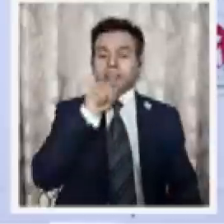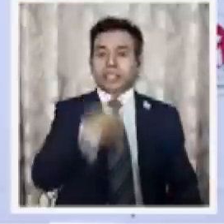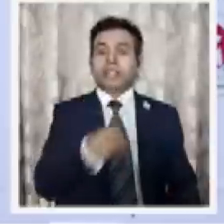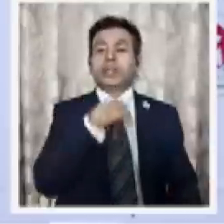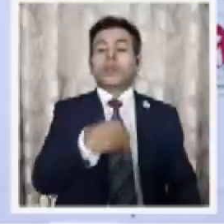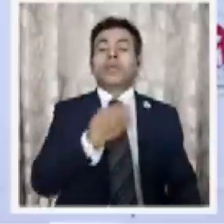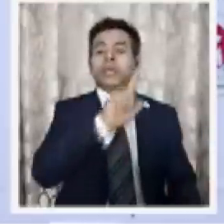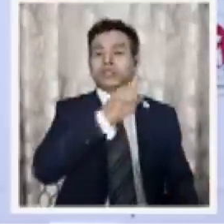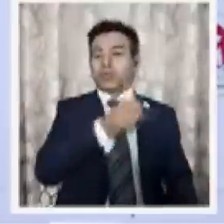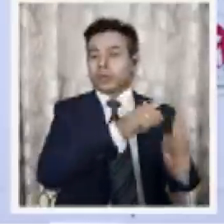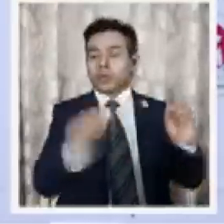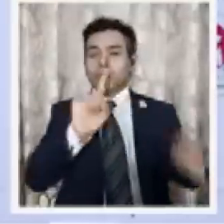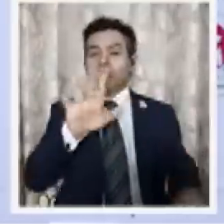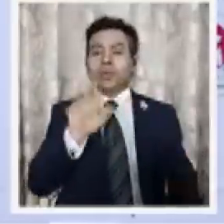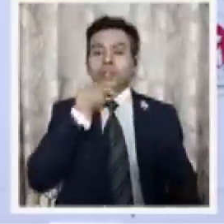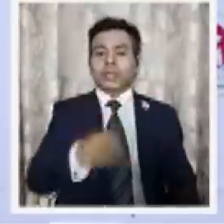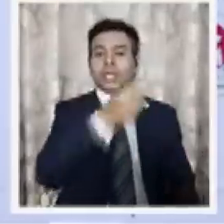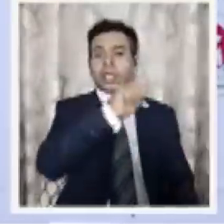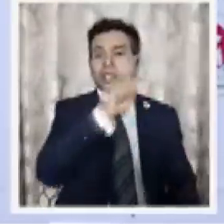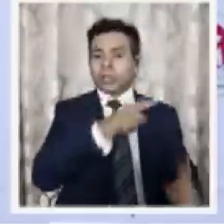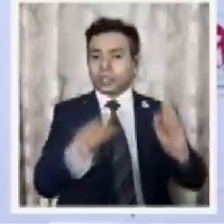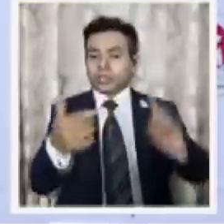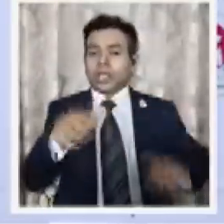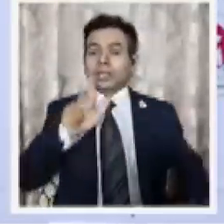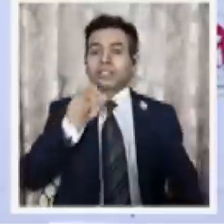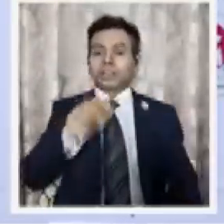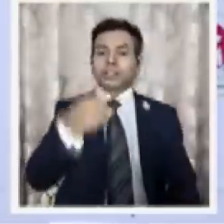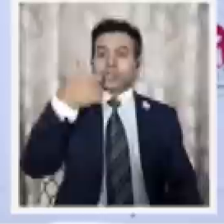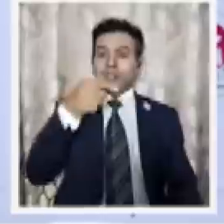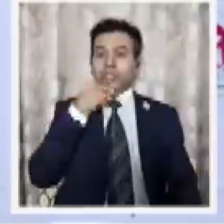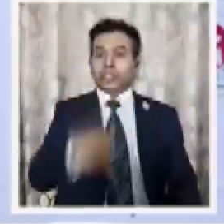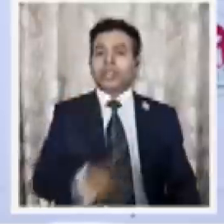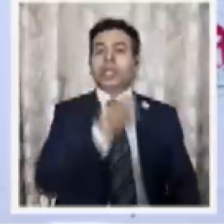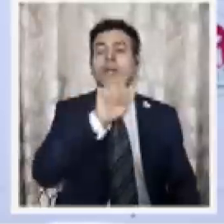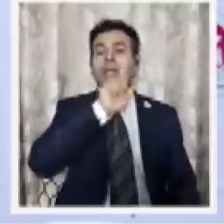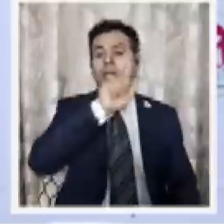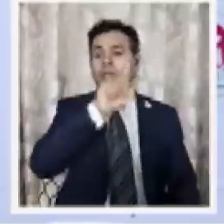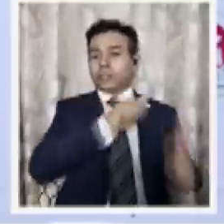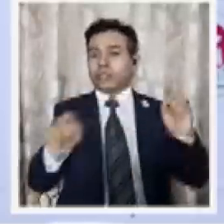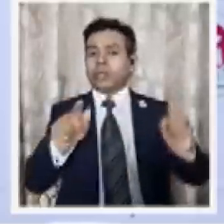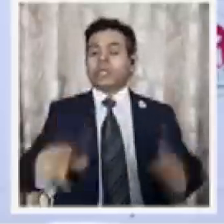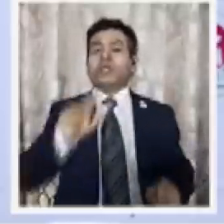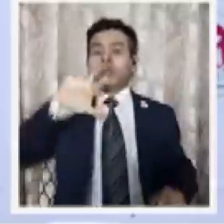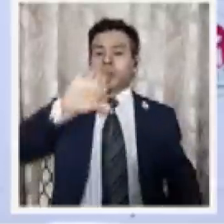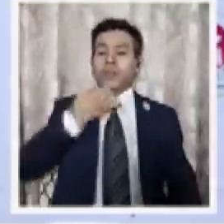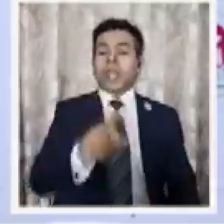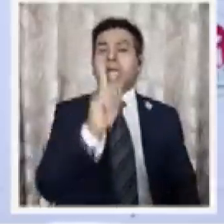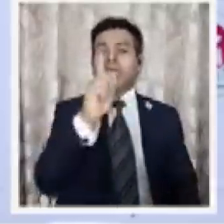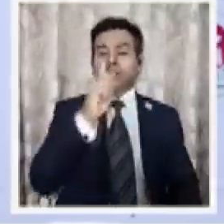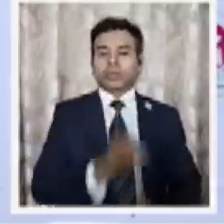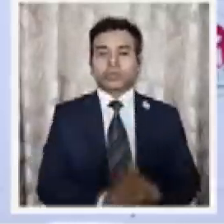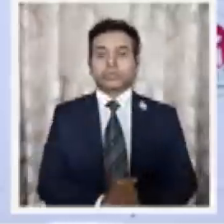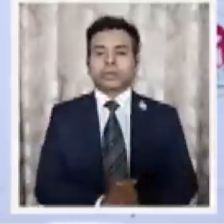51-60 31 জন, 61-70 15 জন, 71-80 6 জন এবং 81-90 বছরের মধ্যে